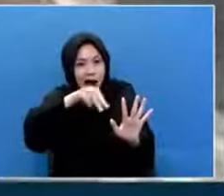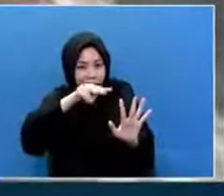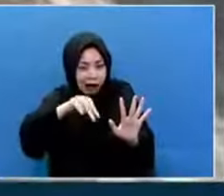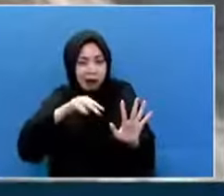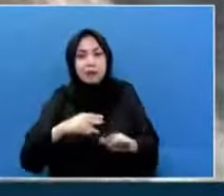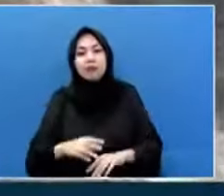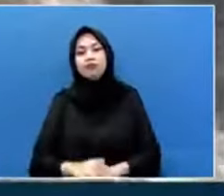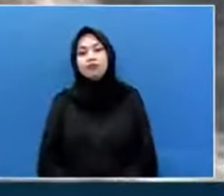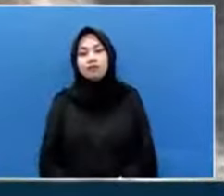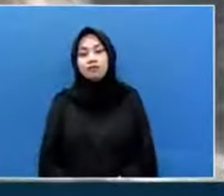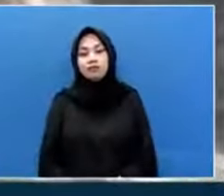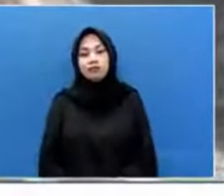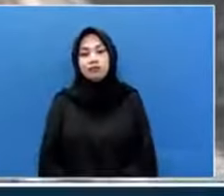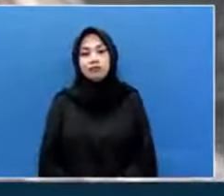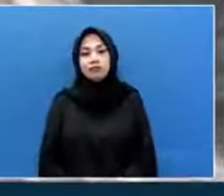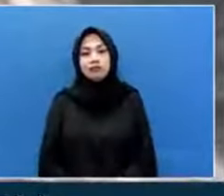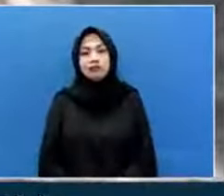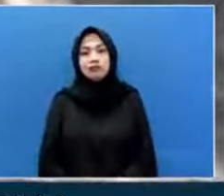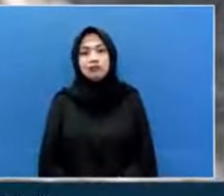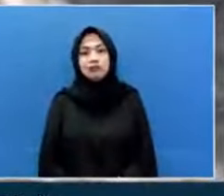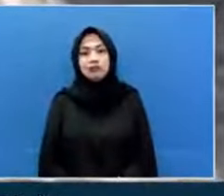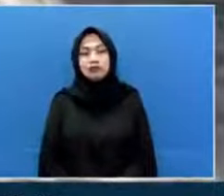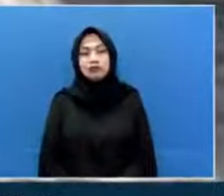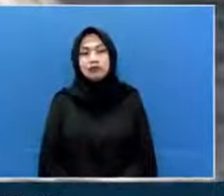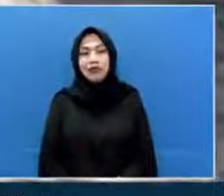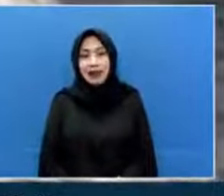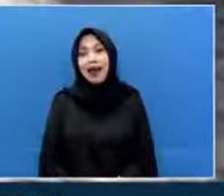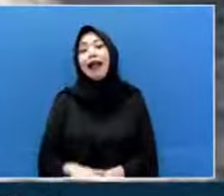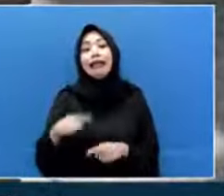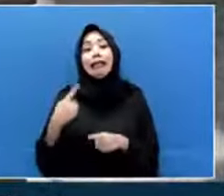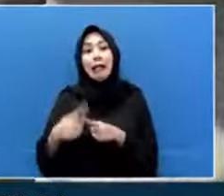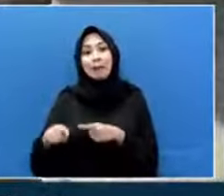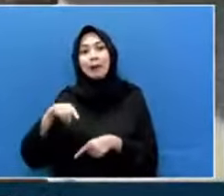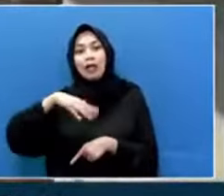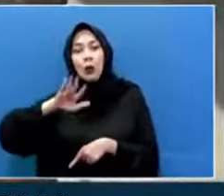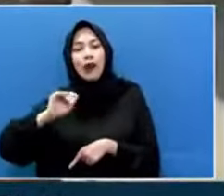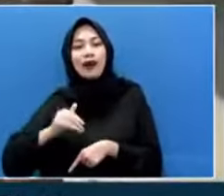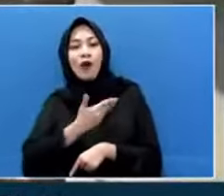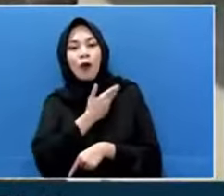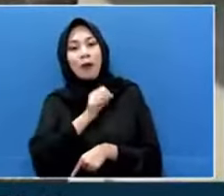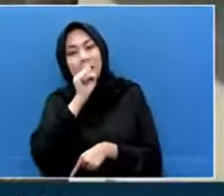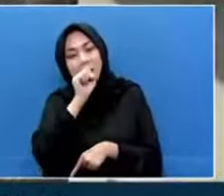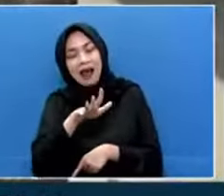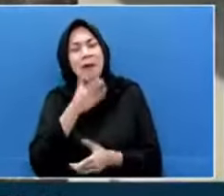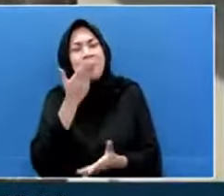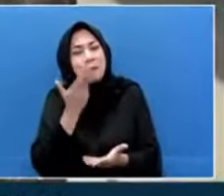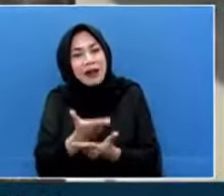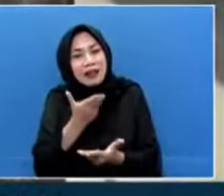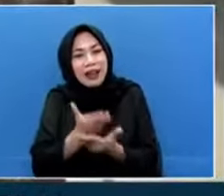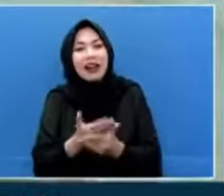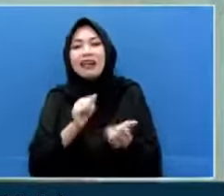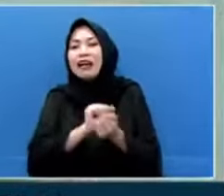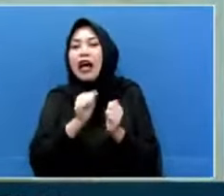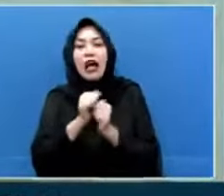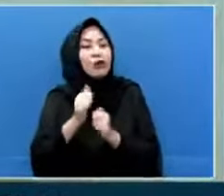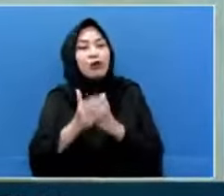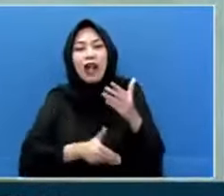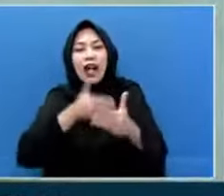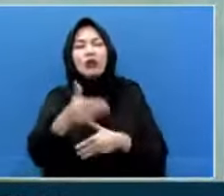tersetrum di dalam kolam sementara itu pihak keluarga mema kasus ini